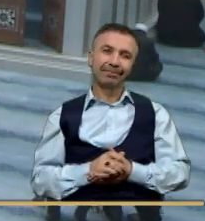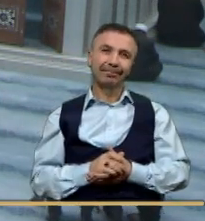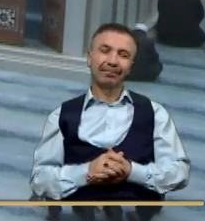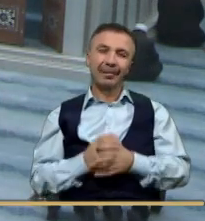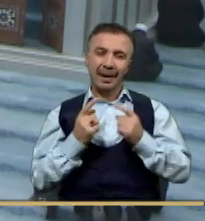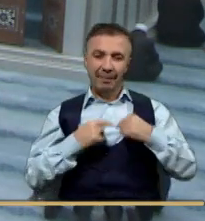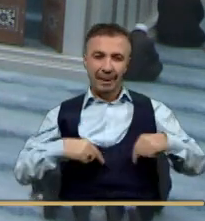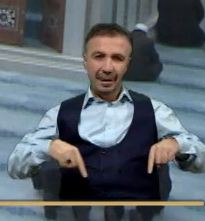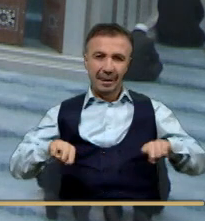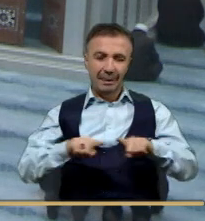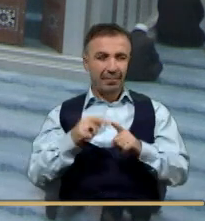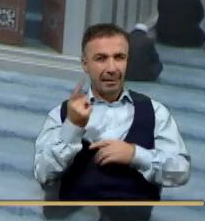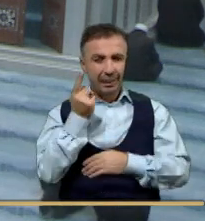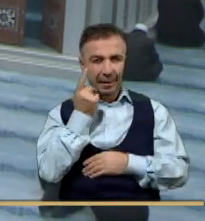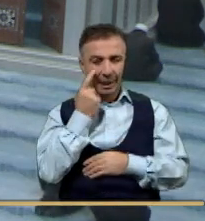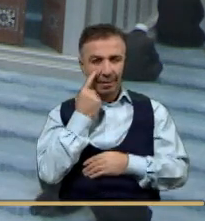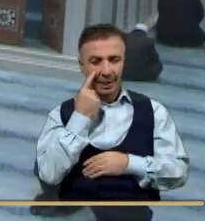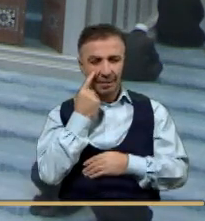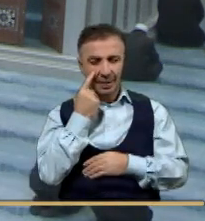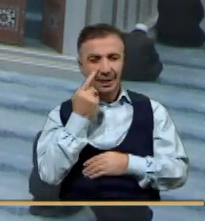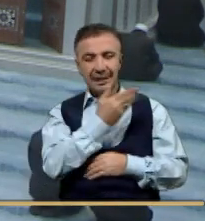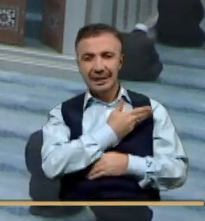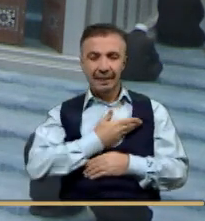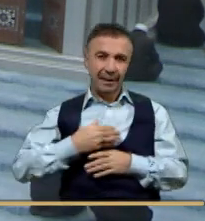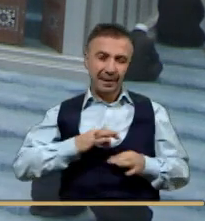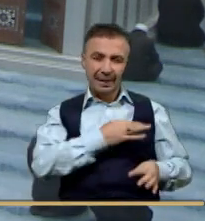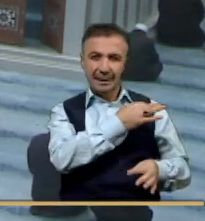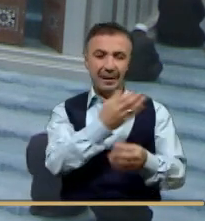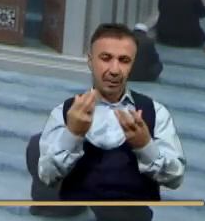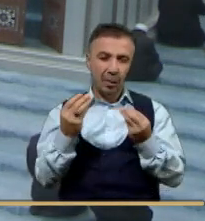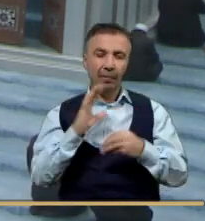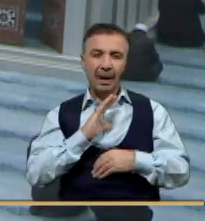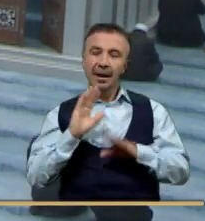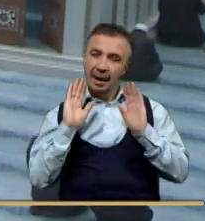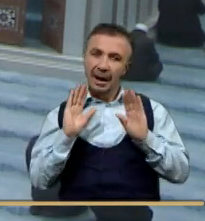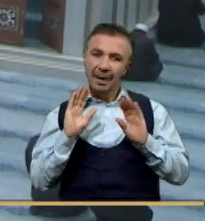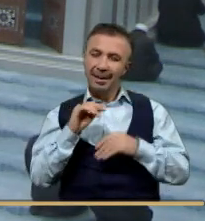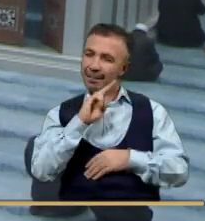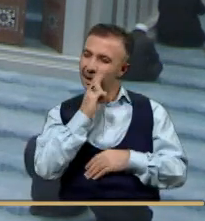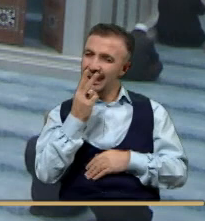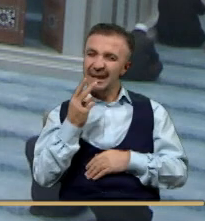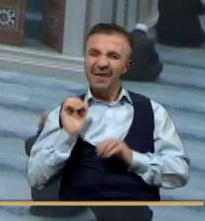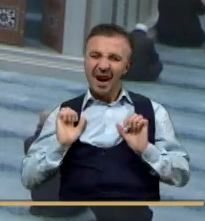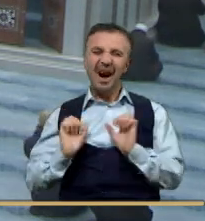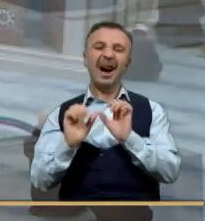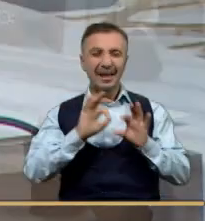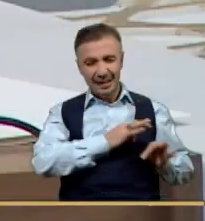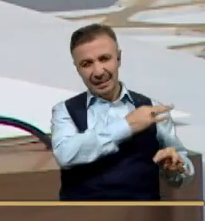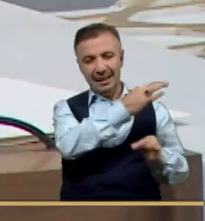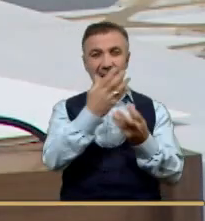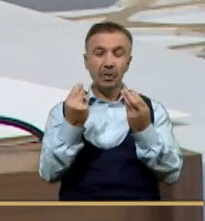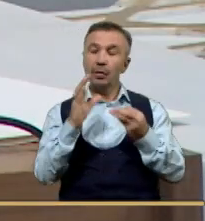Bizim ülkemizi seven insanlar çok ama maalesef hainlerimiz de çok.